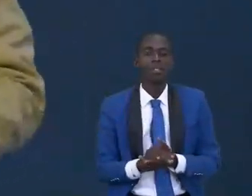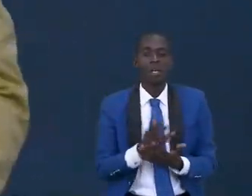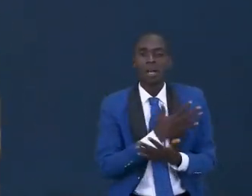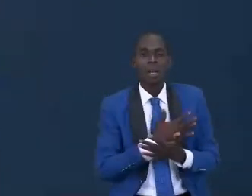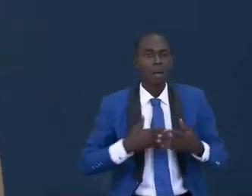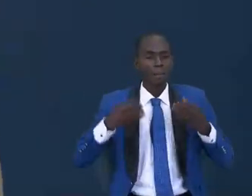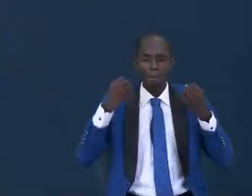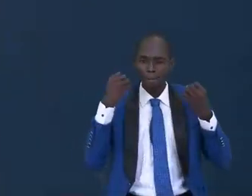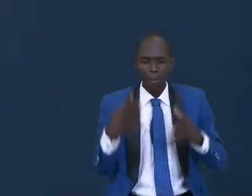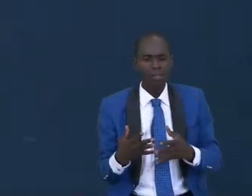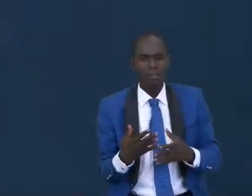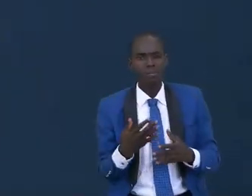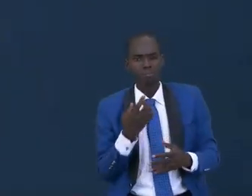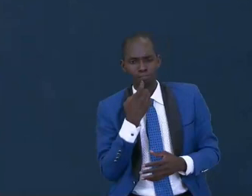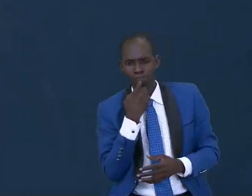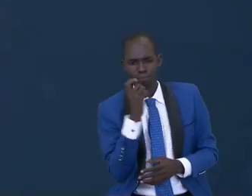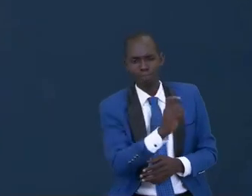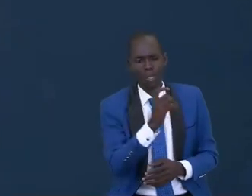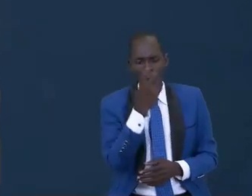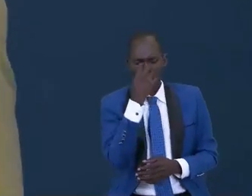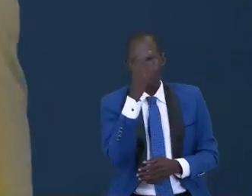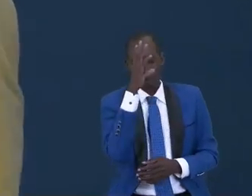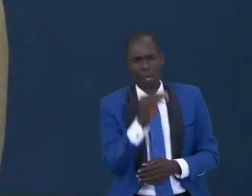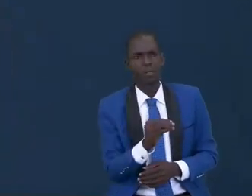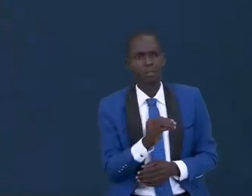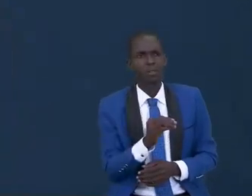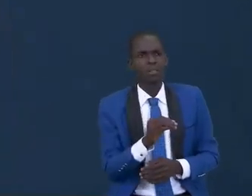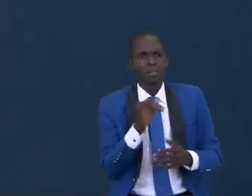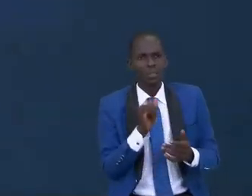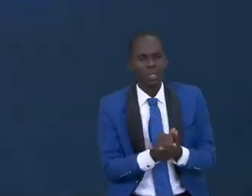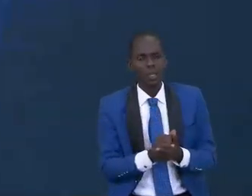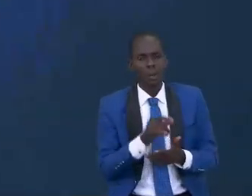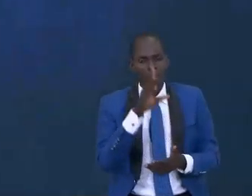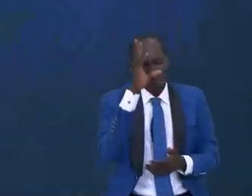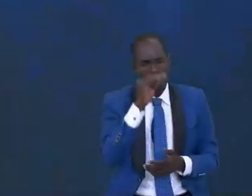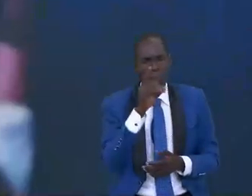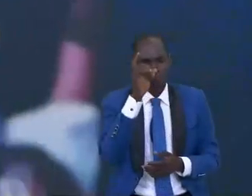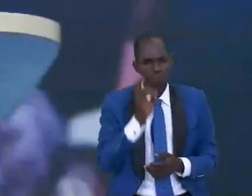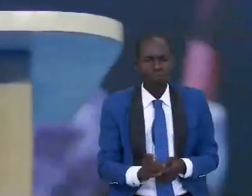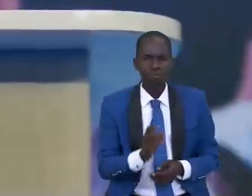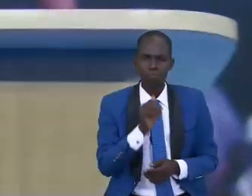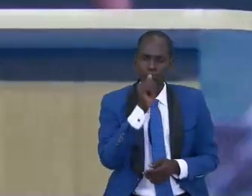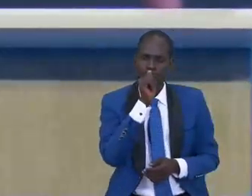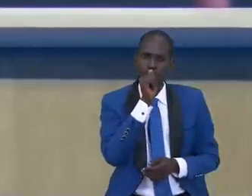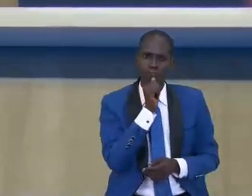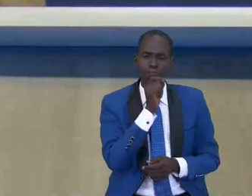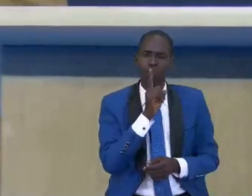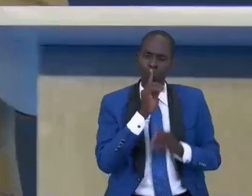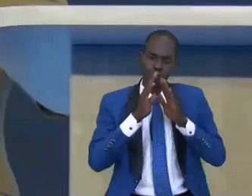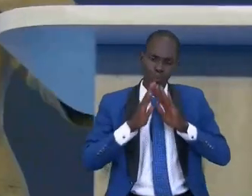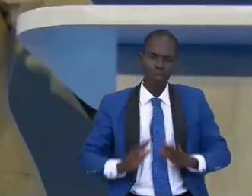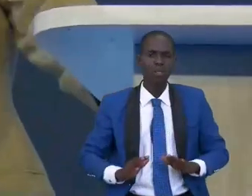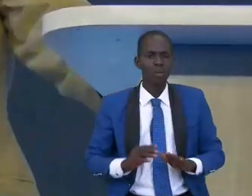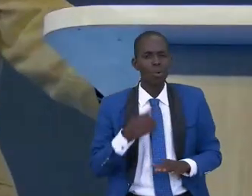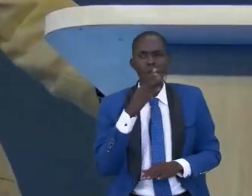verset 48. Plusieurs le reprenaient pour le faire taire. Qui sont